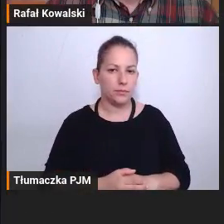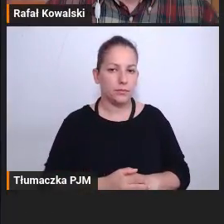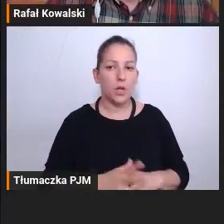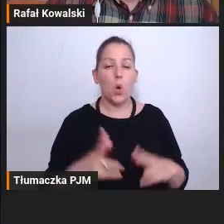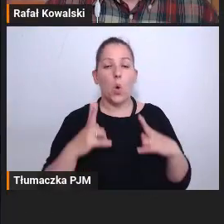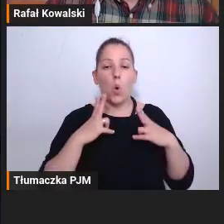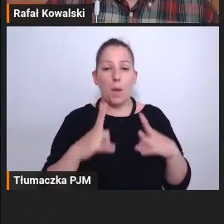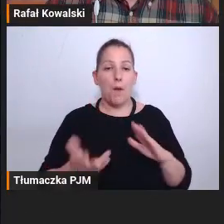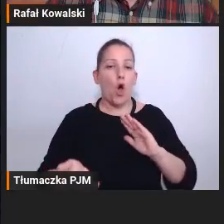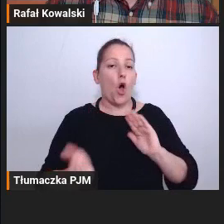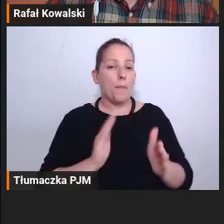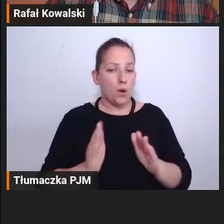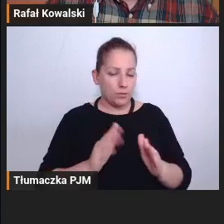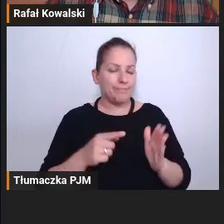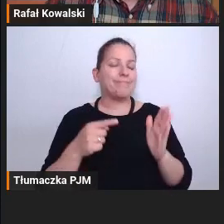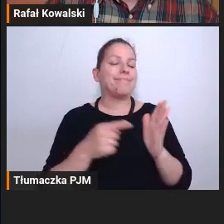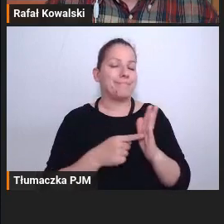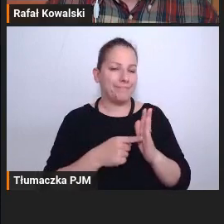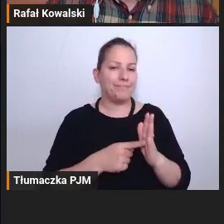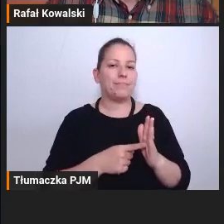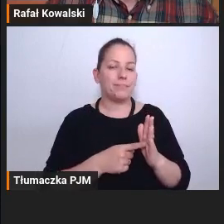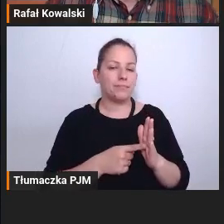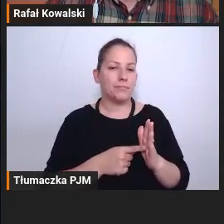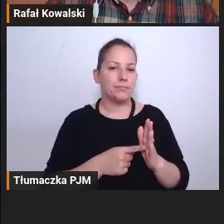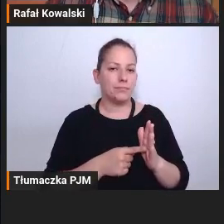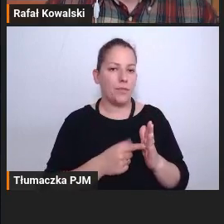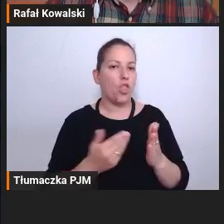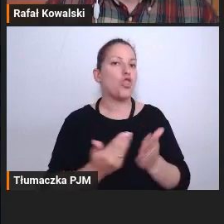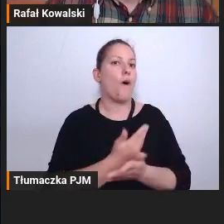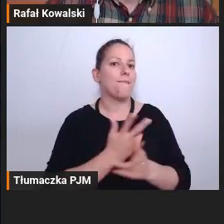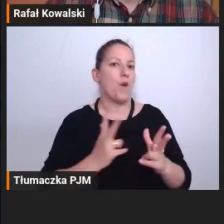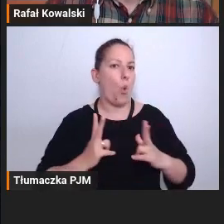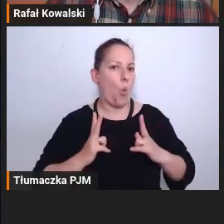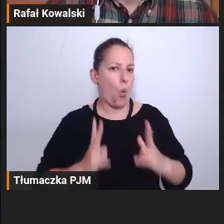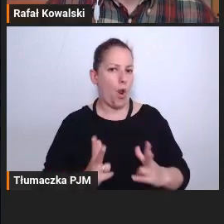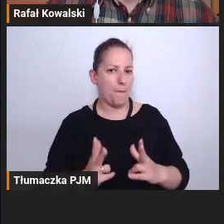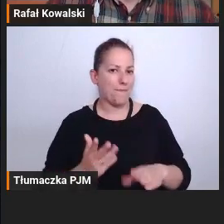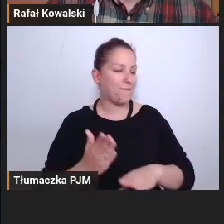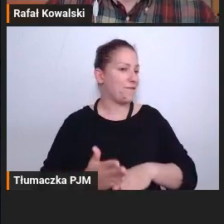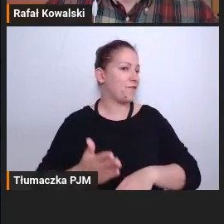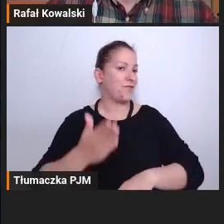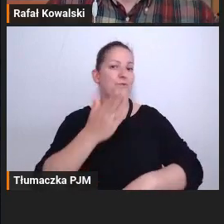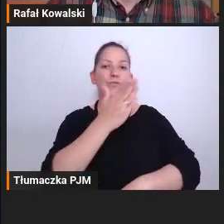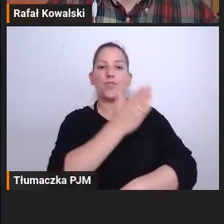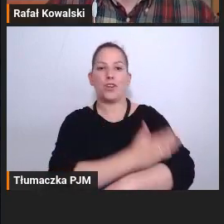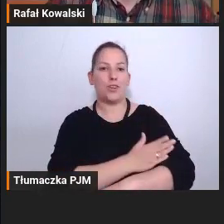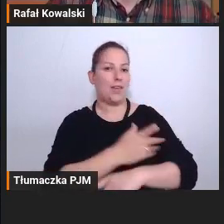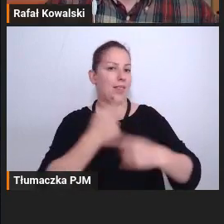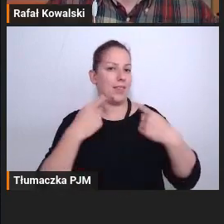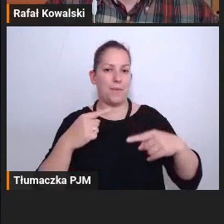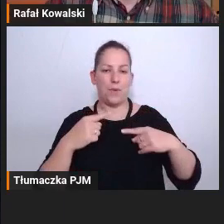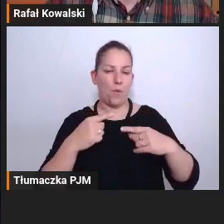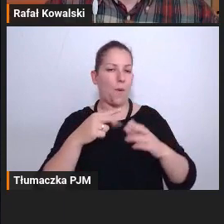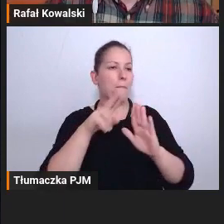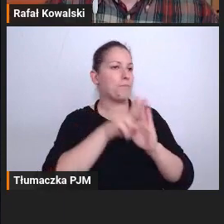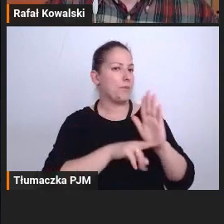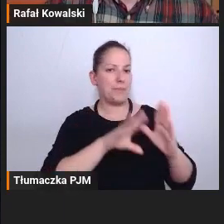urlop opiekuńczy rzeczywiście jest zupełnie nowym urlopem, który wcześniej nie był przewidziany